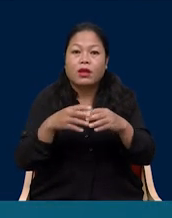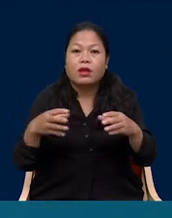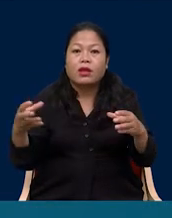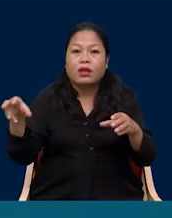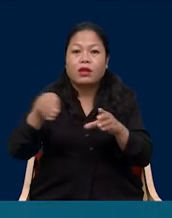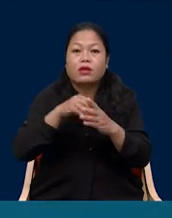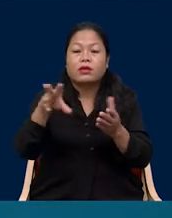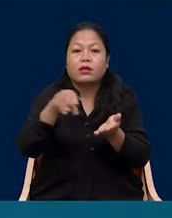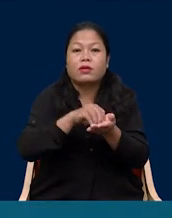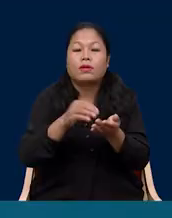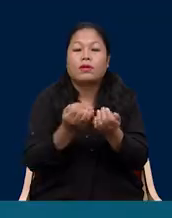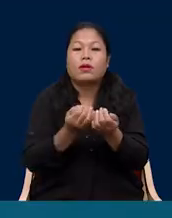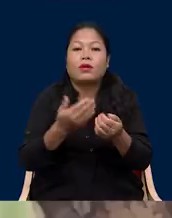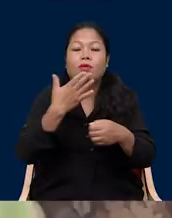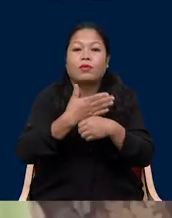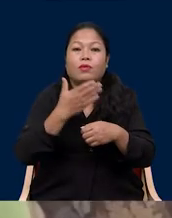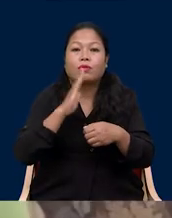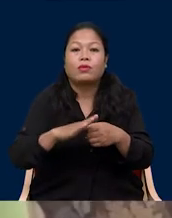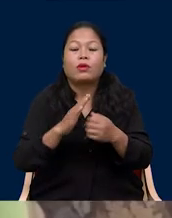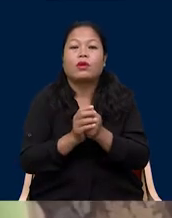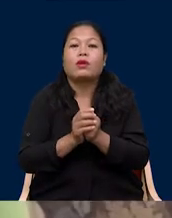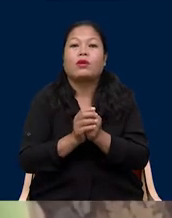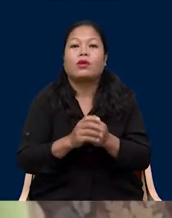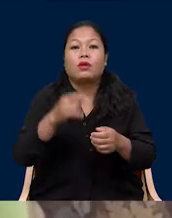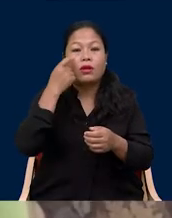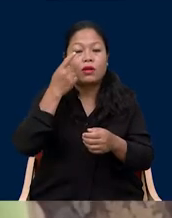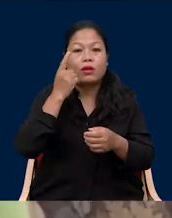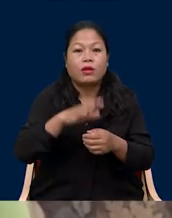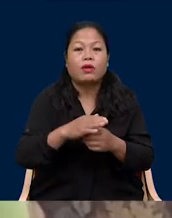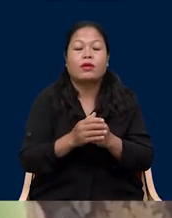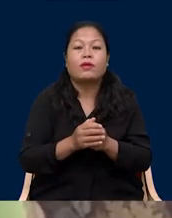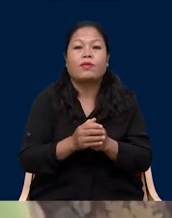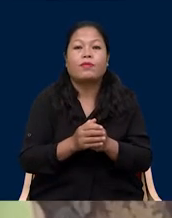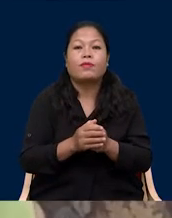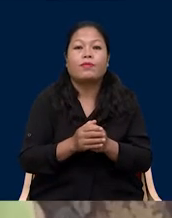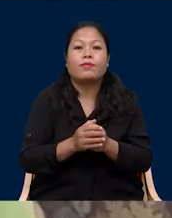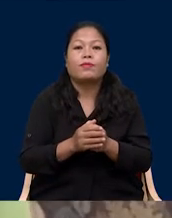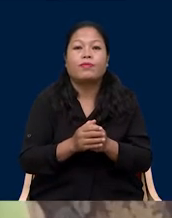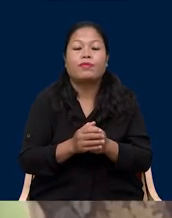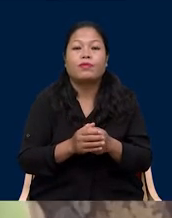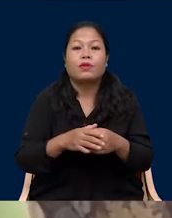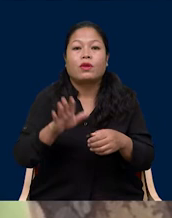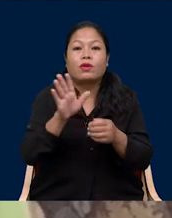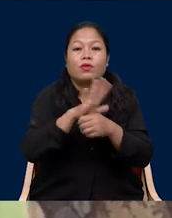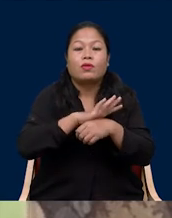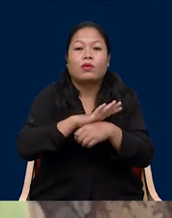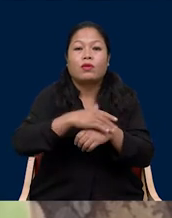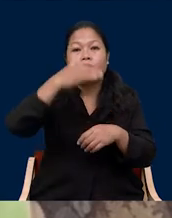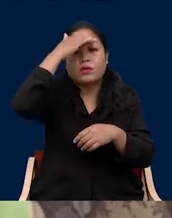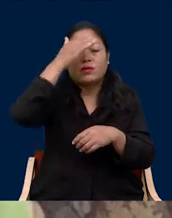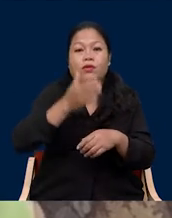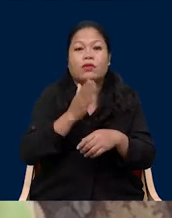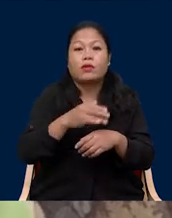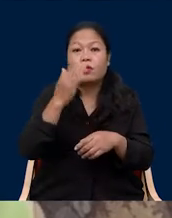पनि धेरैजनालाई समेट्ने उद्देश्य चाहिँ छ। तैपनि अब यसमा चाहिँ अब हेर्दै जाउँ आउने दिनहरूमा कोभिड